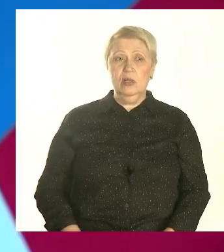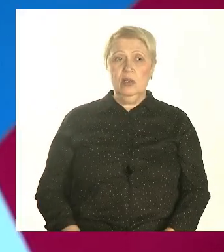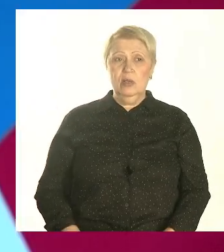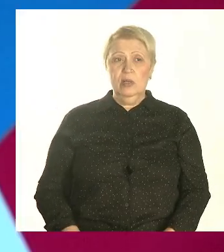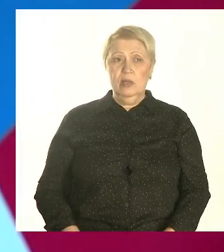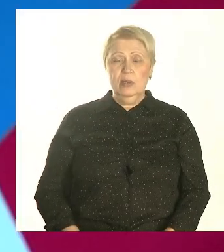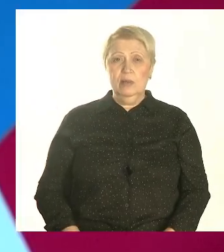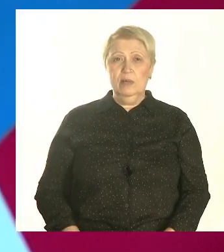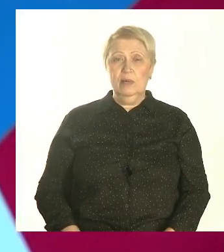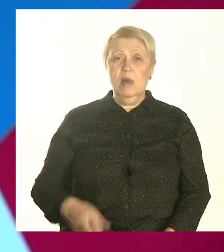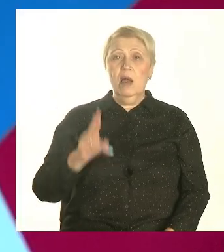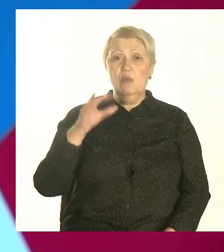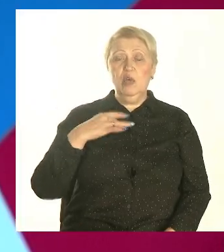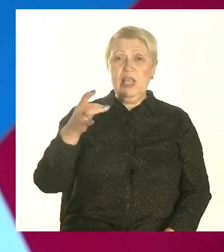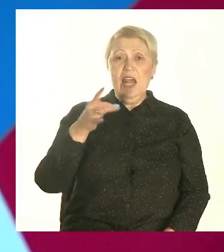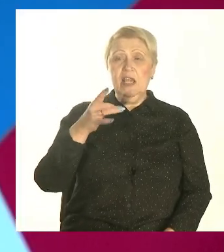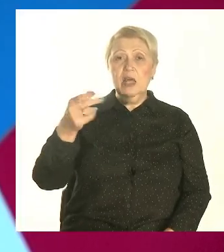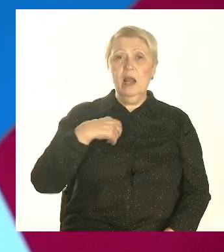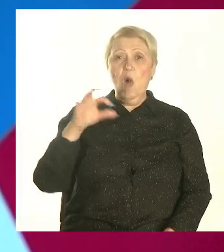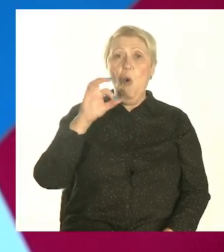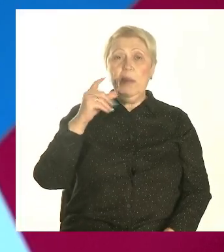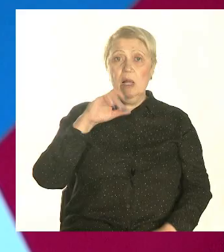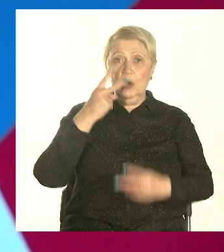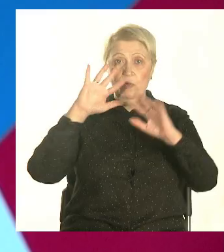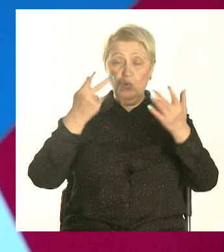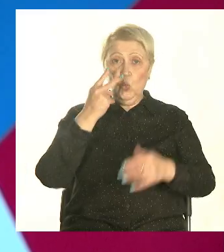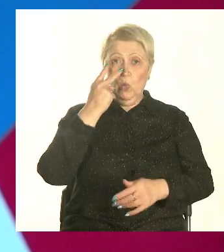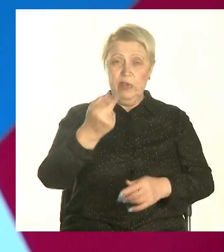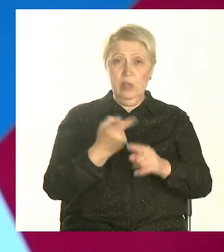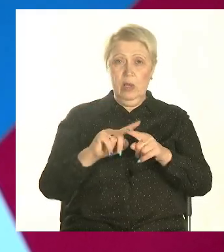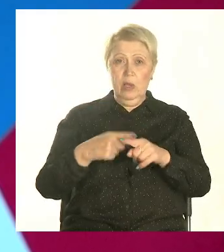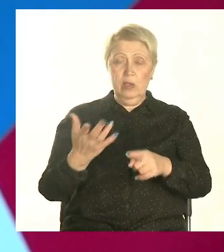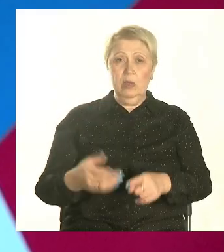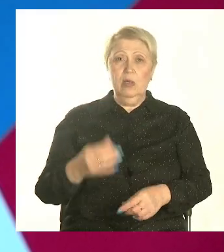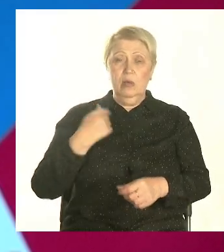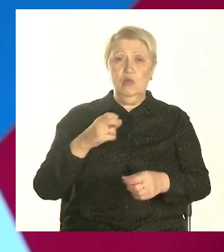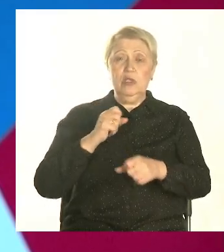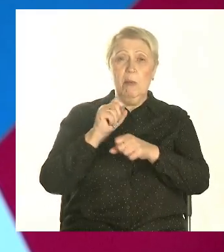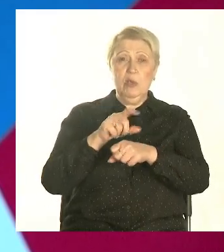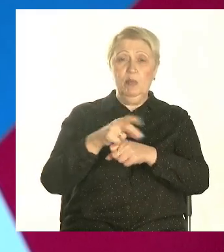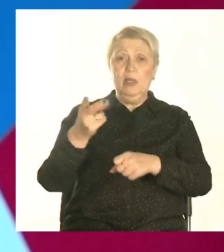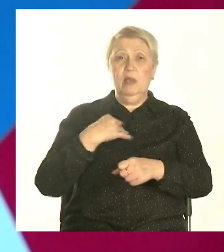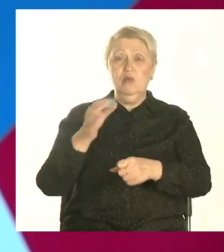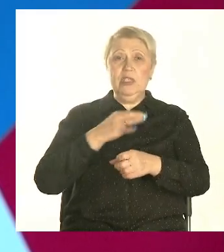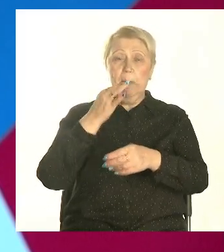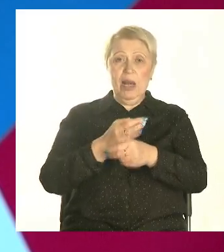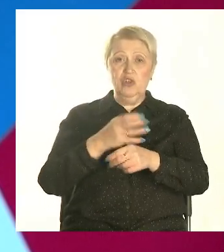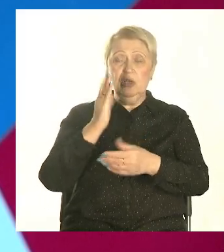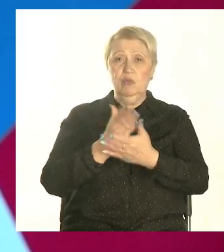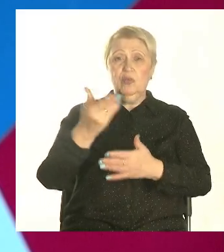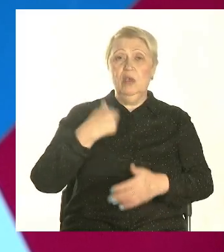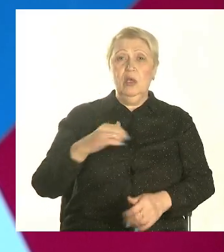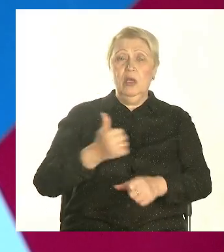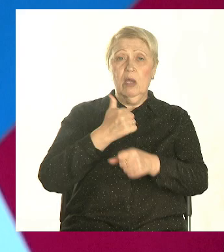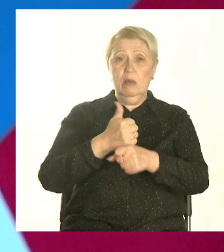знаю, как это будет происходить, но нашел, обнаружил эту свалку. Поступает обращение. Поступает обращение, то есть муниципалитет сейчас, извините